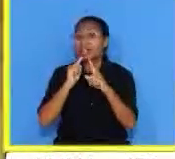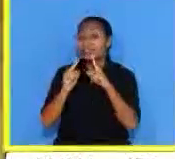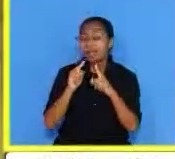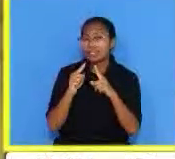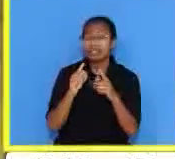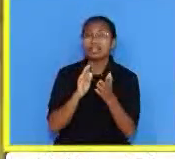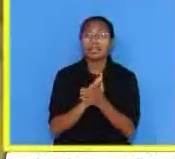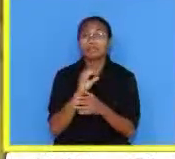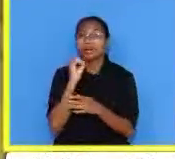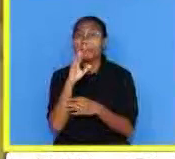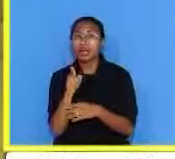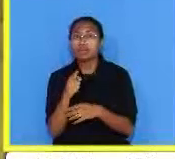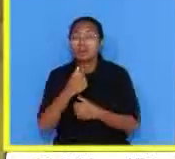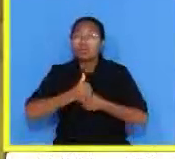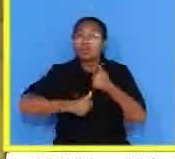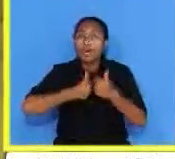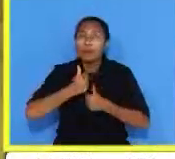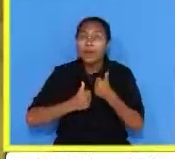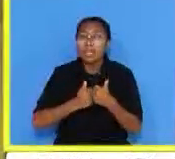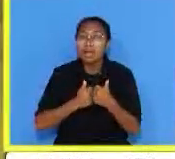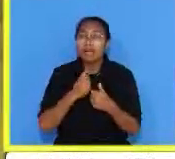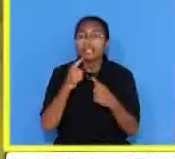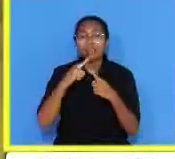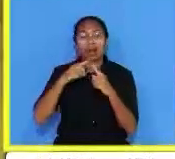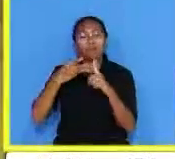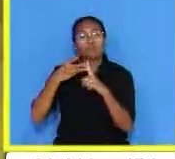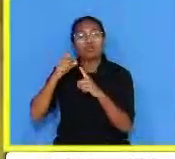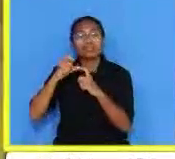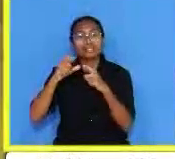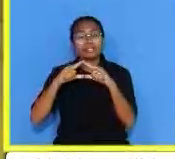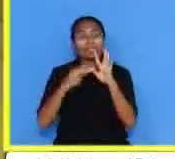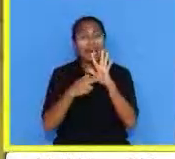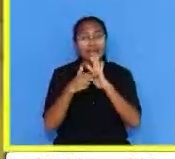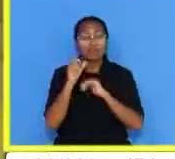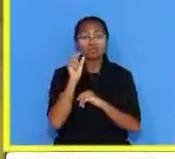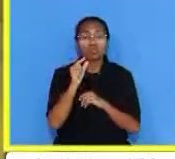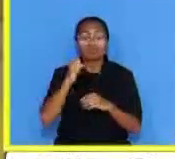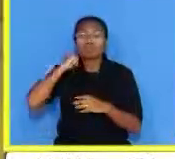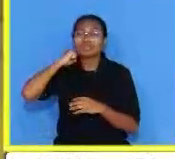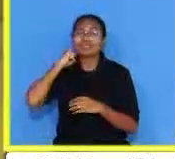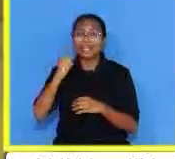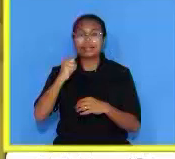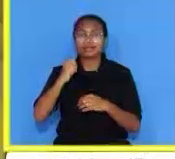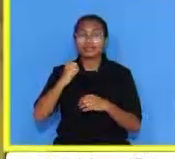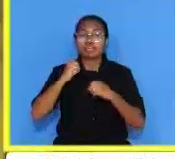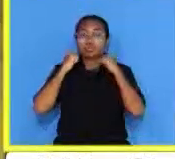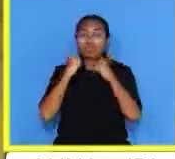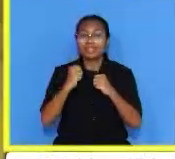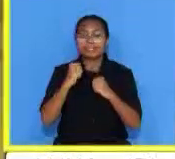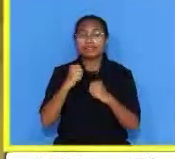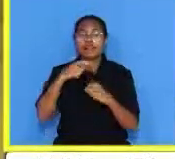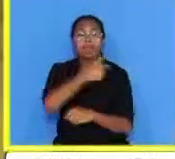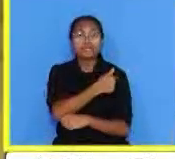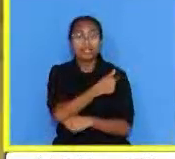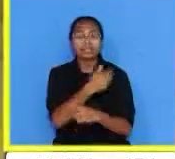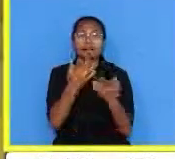juga sudah menyampaikan upaya-upaya terobosan-terobosan yang dilakukan pemerintah untuk mensukseskan vaksinasi. Masyarakat Nusa Tenggara